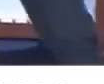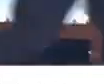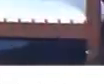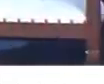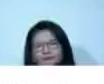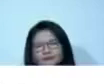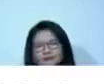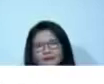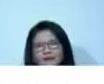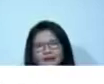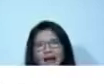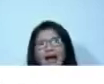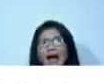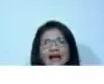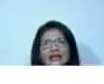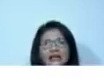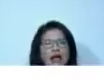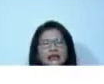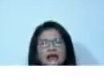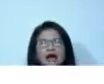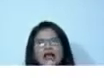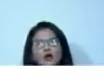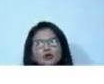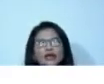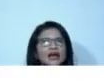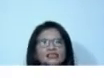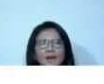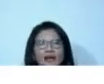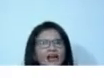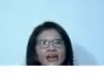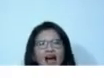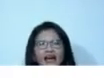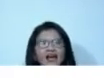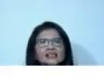bibir. Saya tidak takut tidak punya jabatan, Mas Anies.